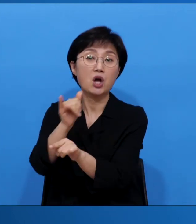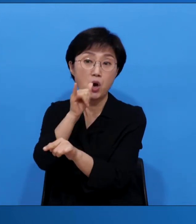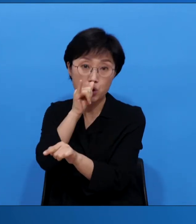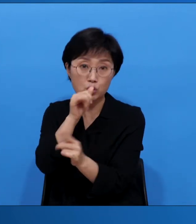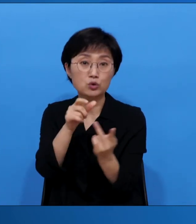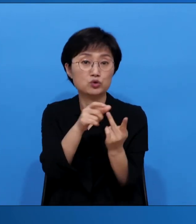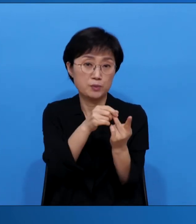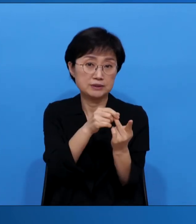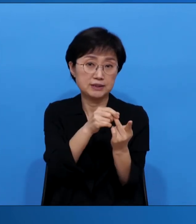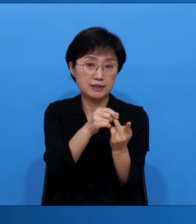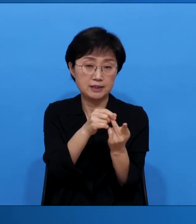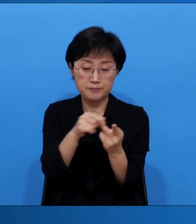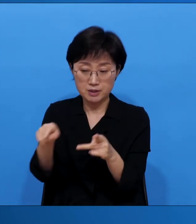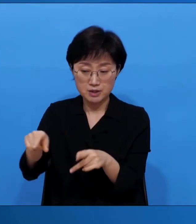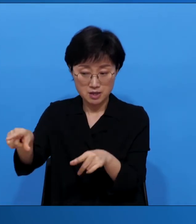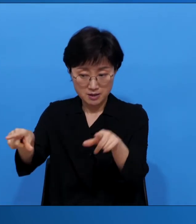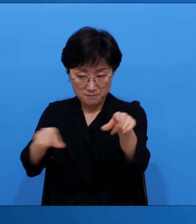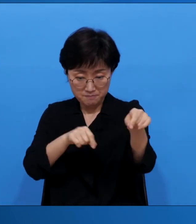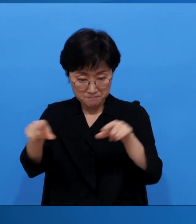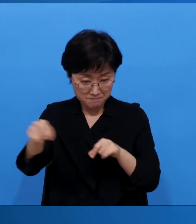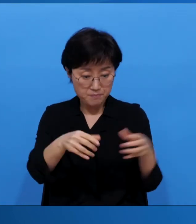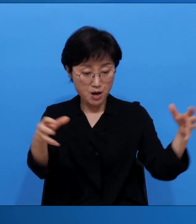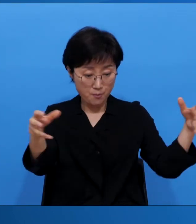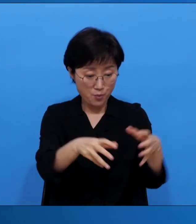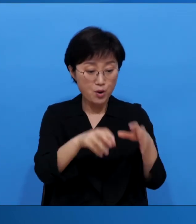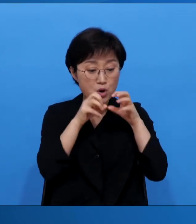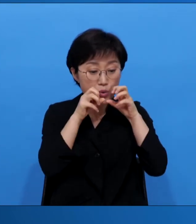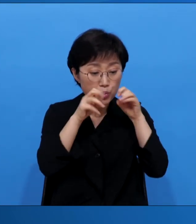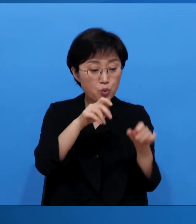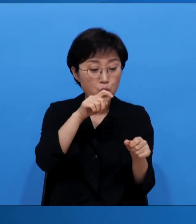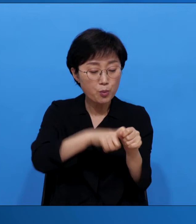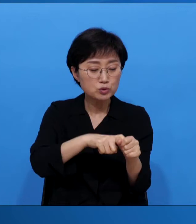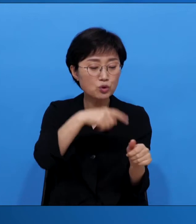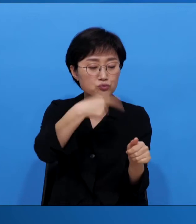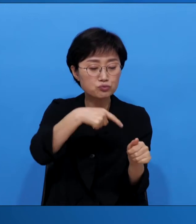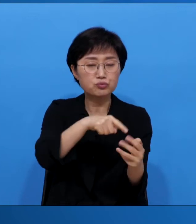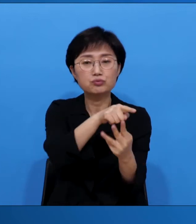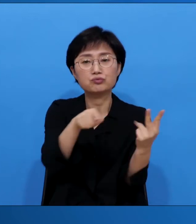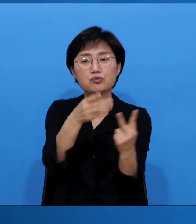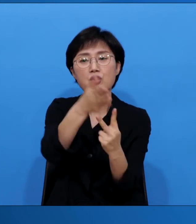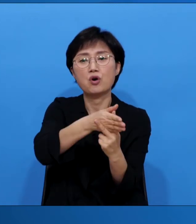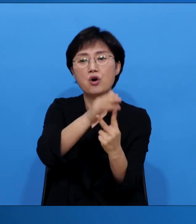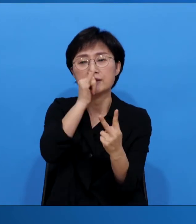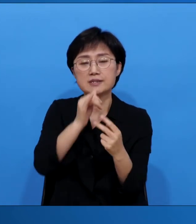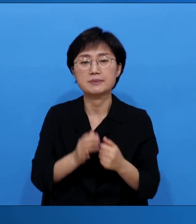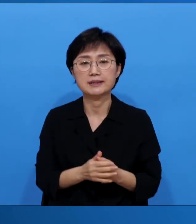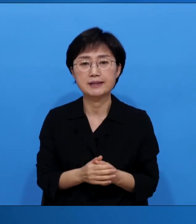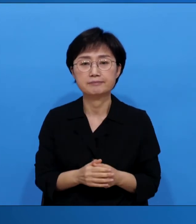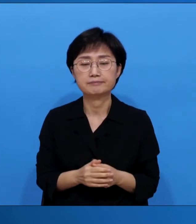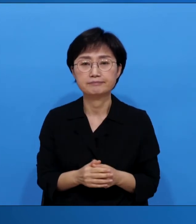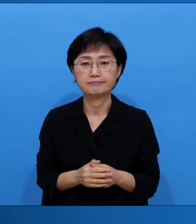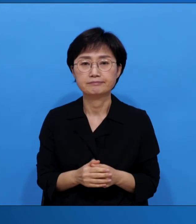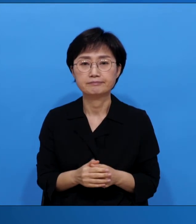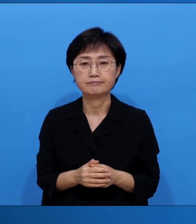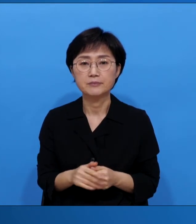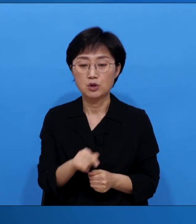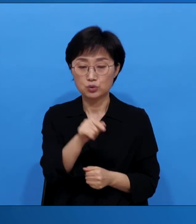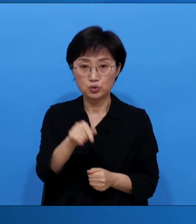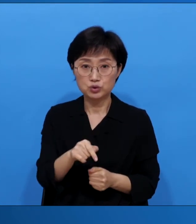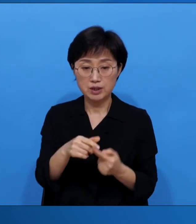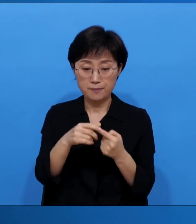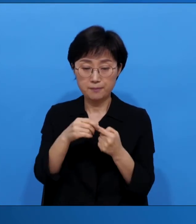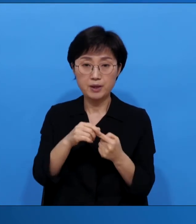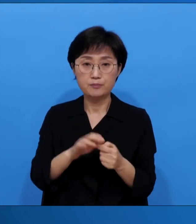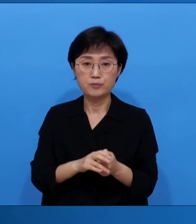제자를 사역자로 세워 전도운동을 확산시키는 훈련교재로 크게 두 부분으로 나눌 수 있습니다. 그중